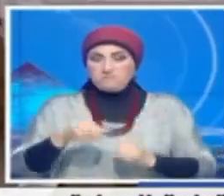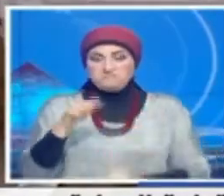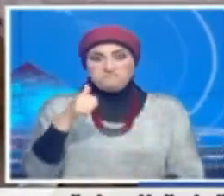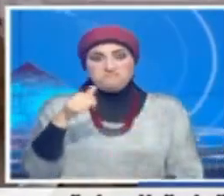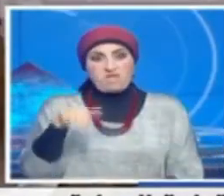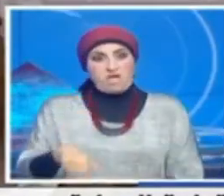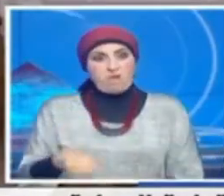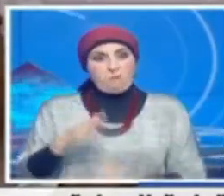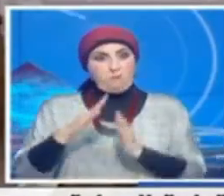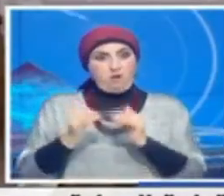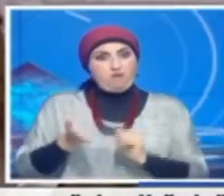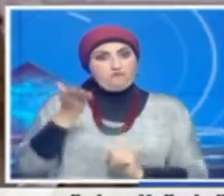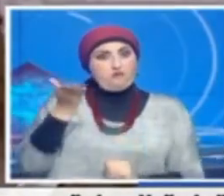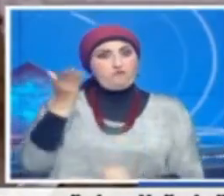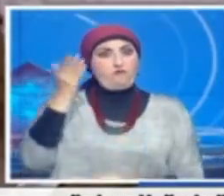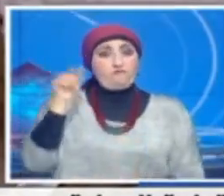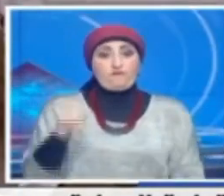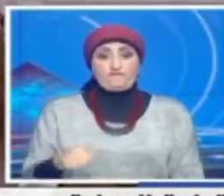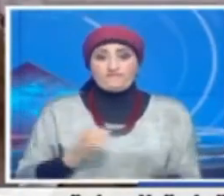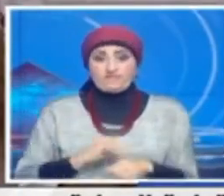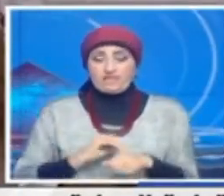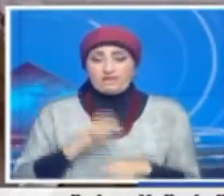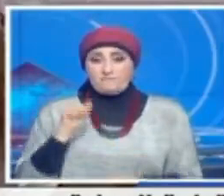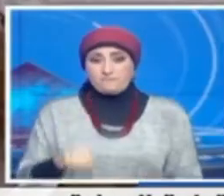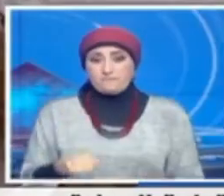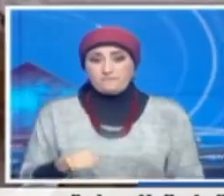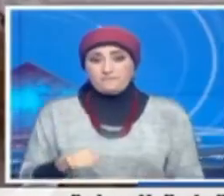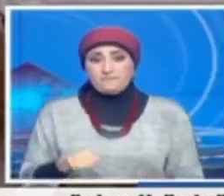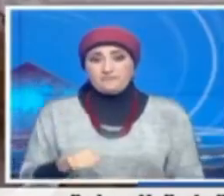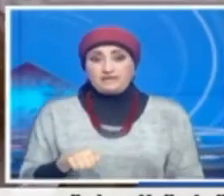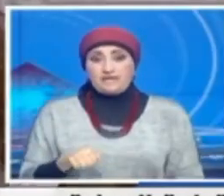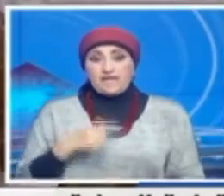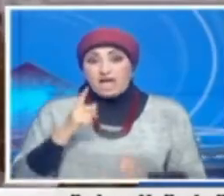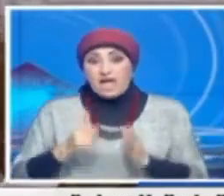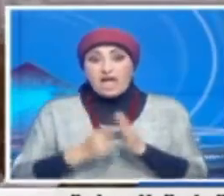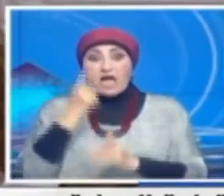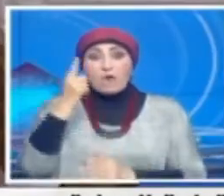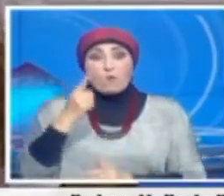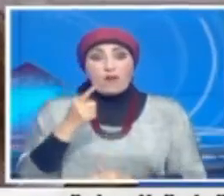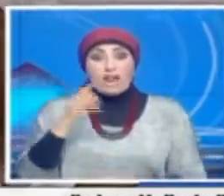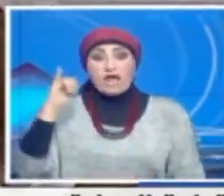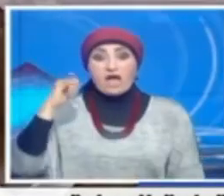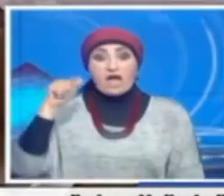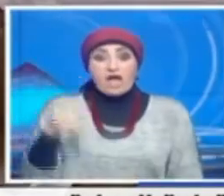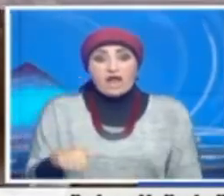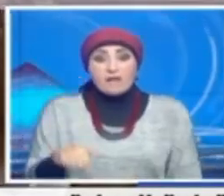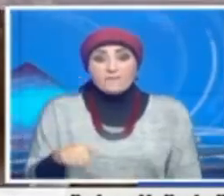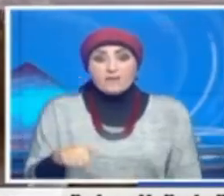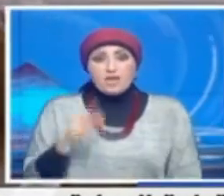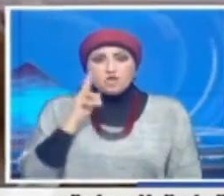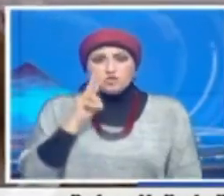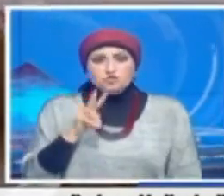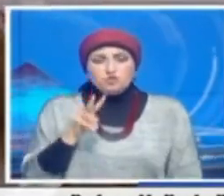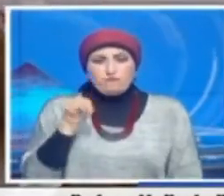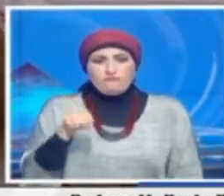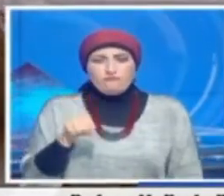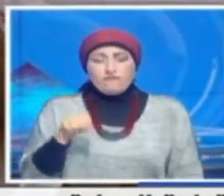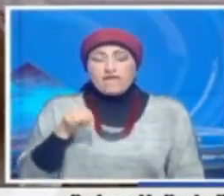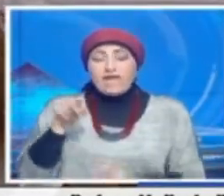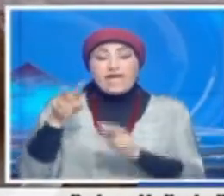مصر العربية عم بتقوم فيه، بالتجارب الفريدة من نوعها. يعني هي أول دولة عربية فعلا تقوم على جلب